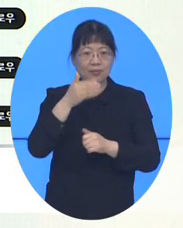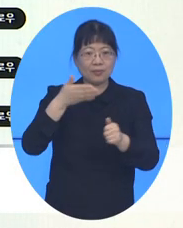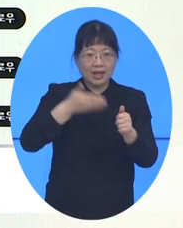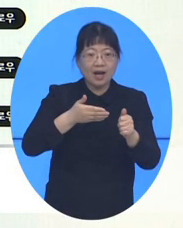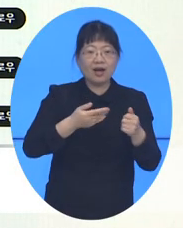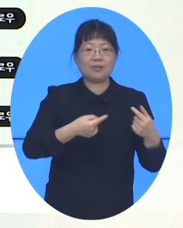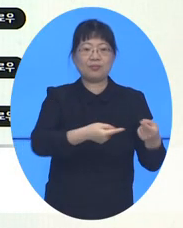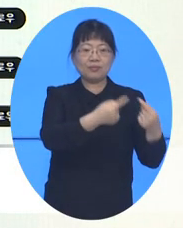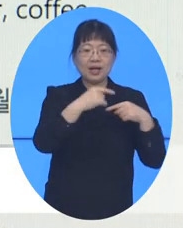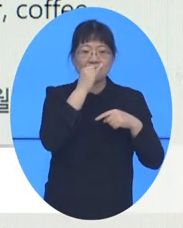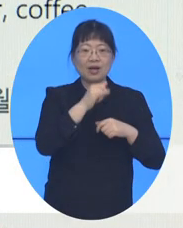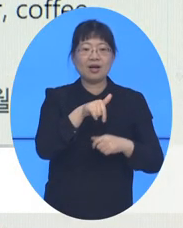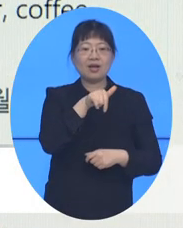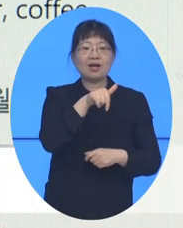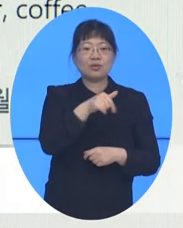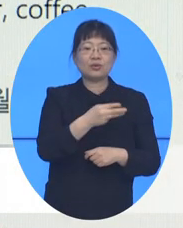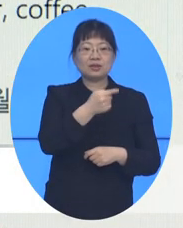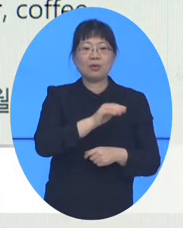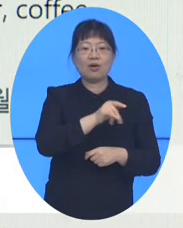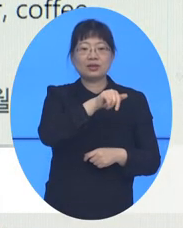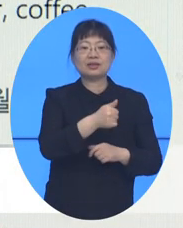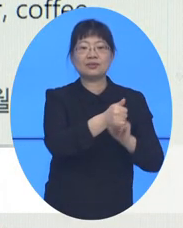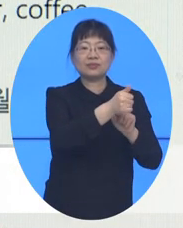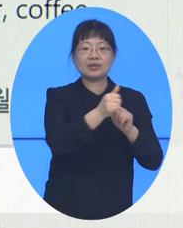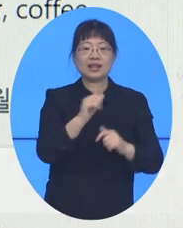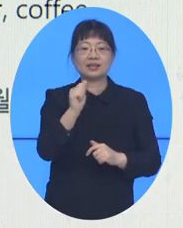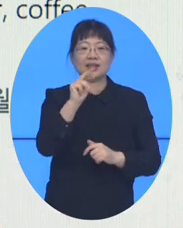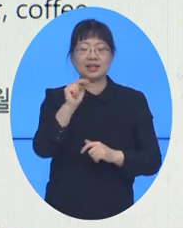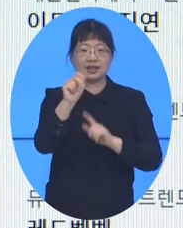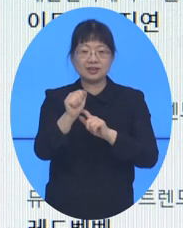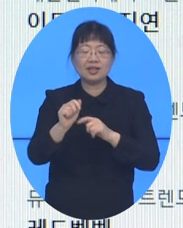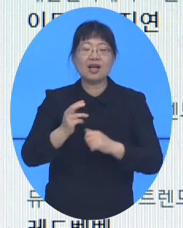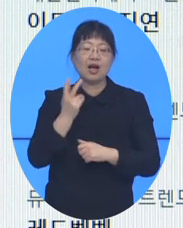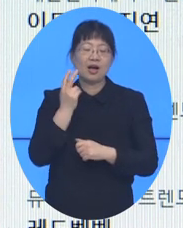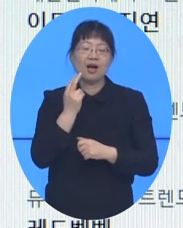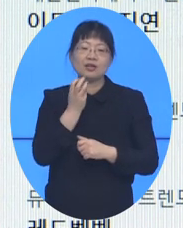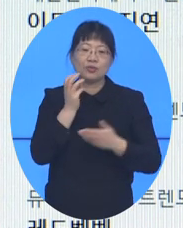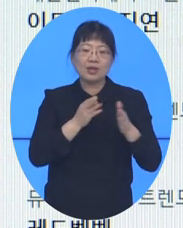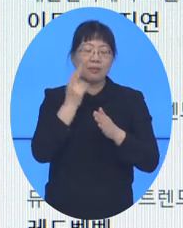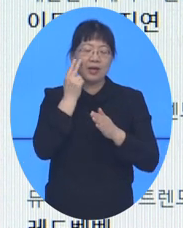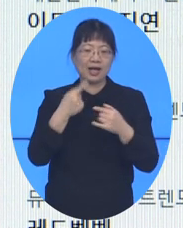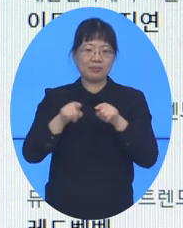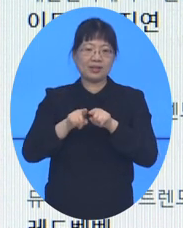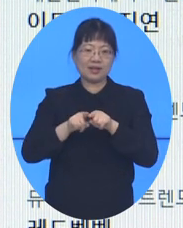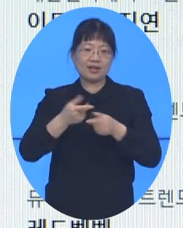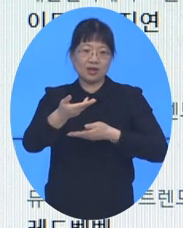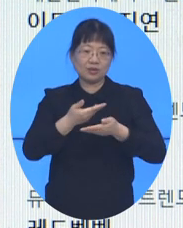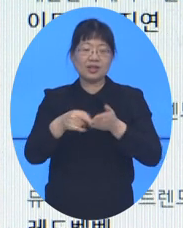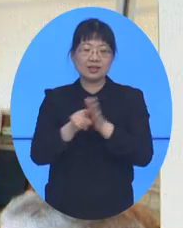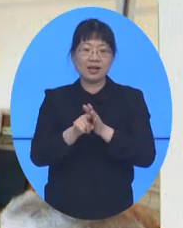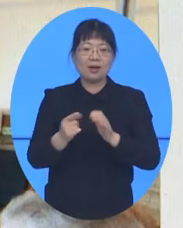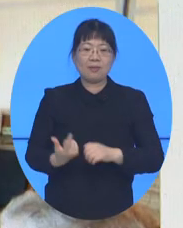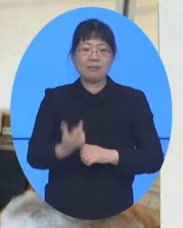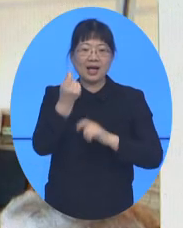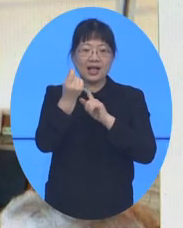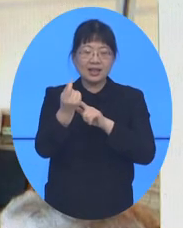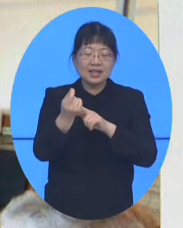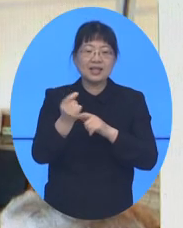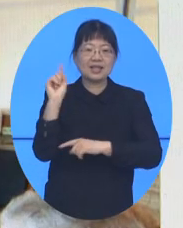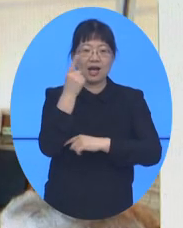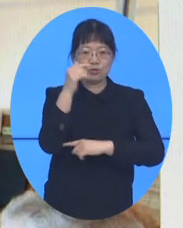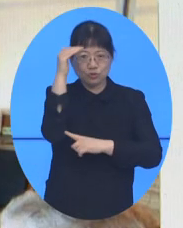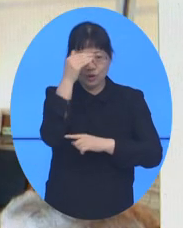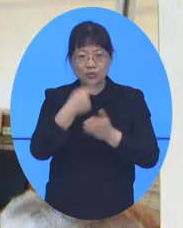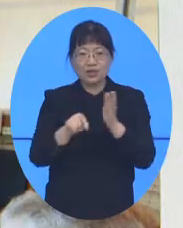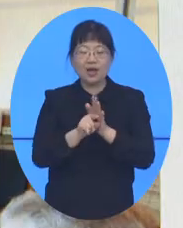자신의 사회관계망 서비스를 통해 양국의 경제협력 확대를 고대하며 하루빨리 KT 위즈 경기를 보러 수원에 다시 방문하고